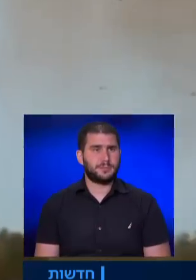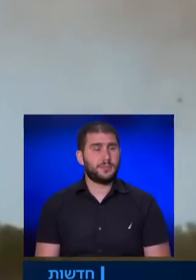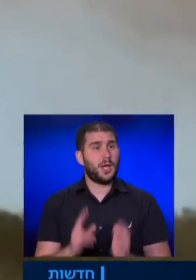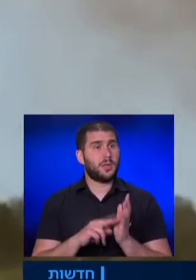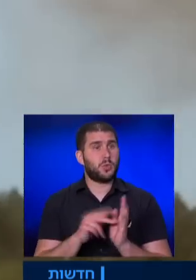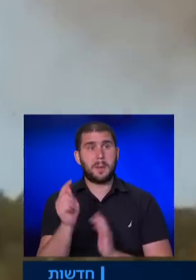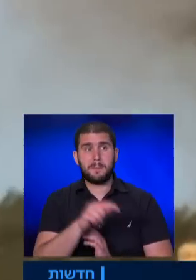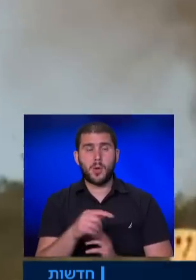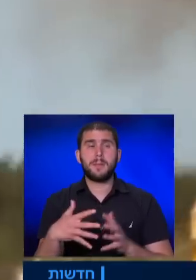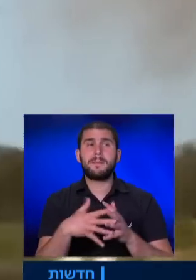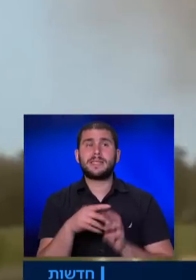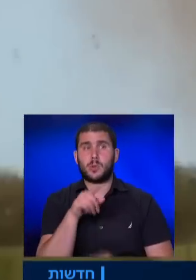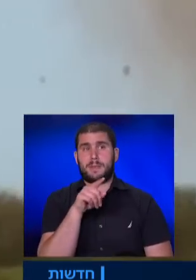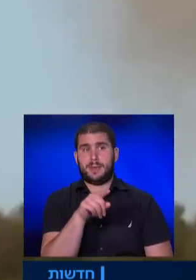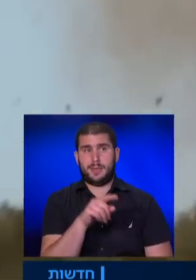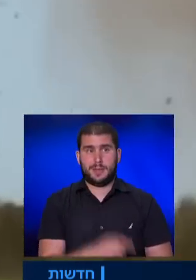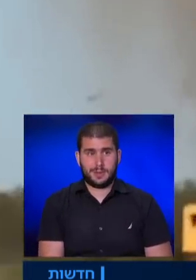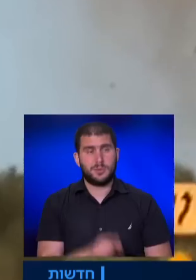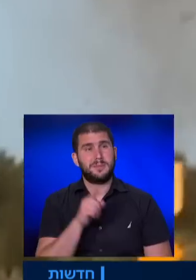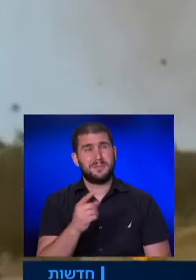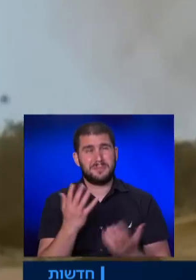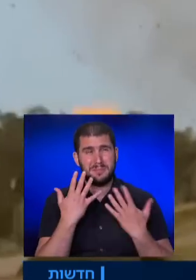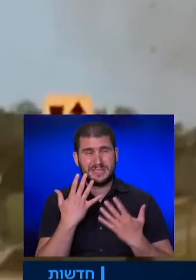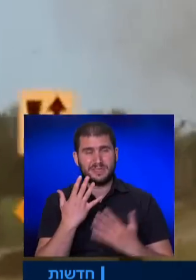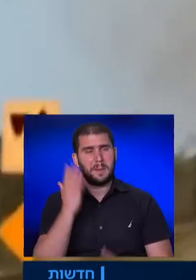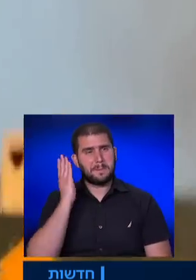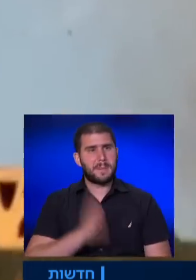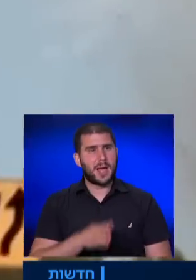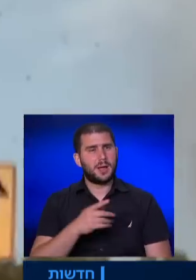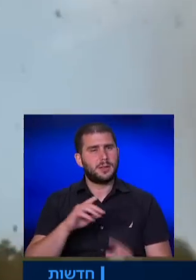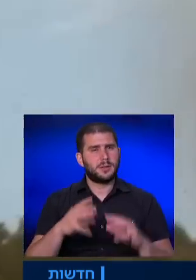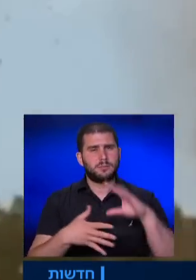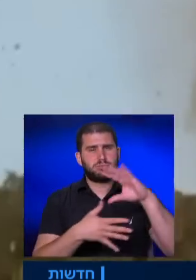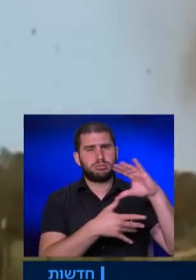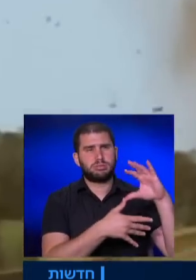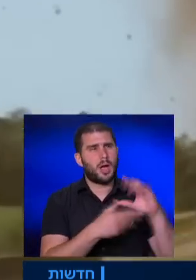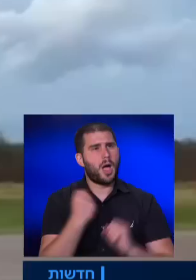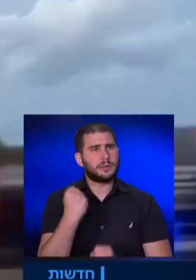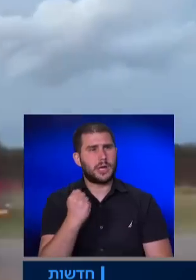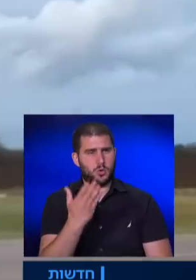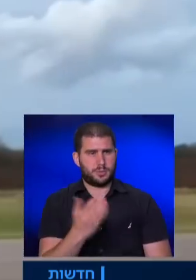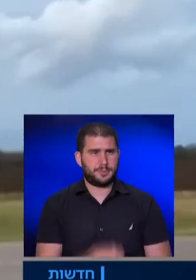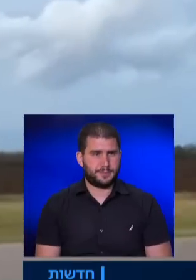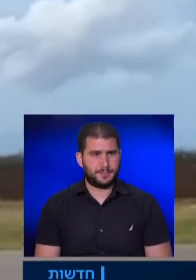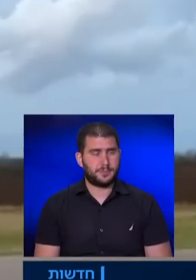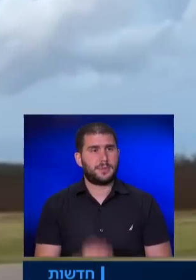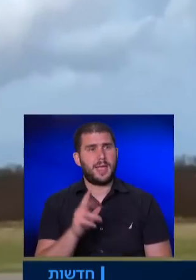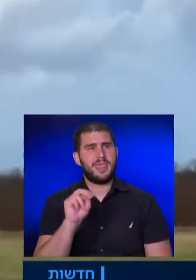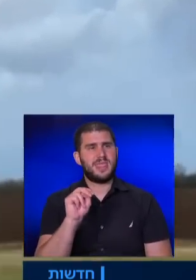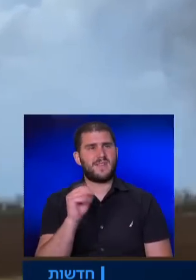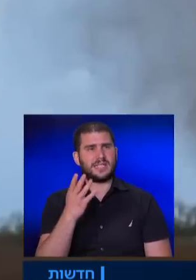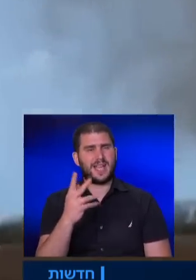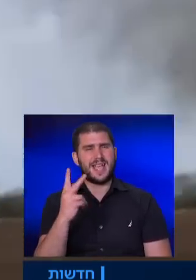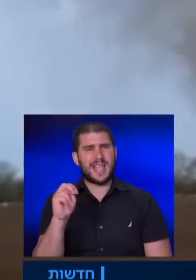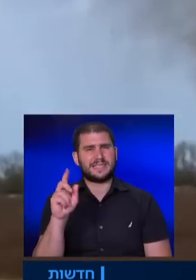התמונות האלו מגיעות מארצות הברית. שם מזג האוויר היכה בסופות רוח חזקות וטורנדו שהיכו